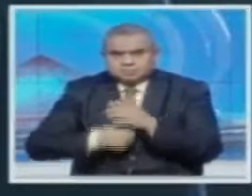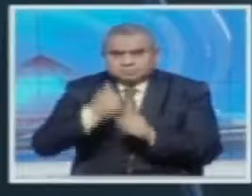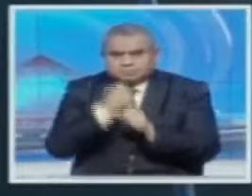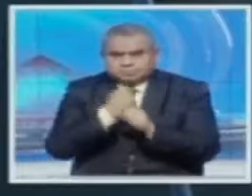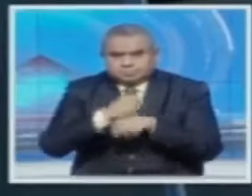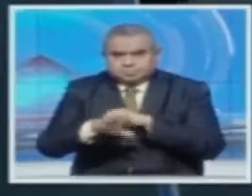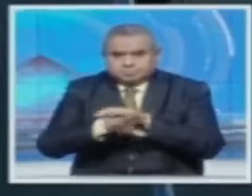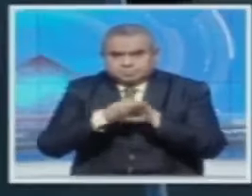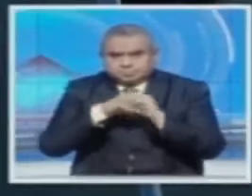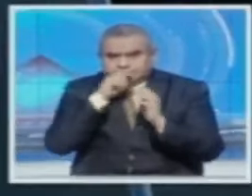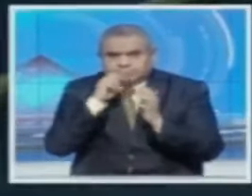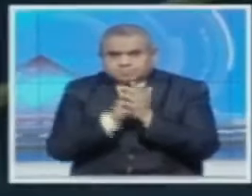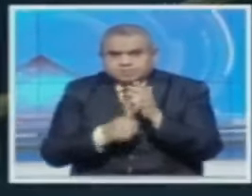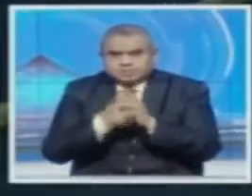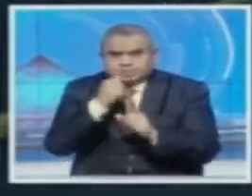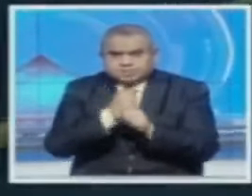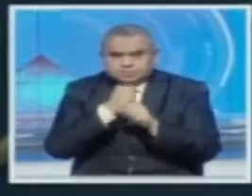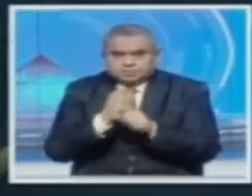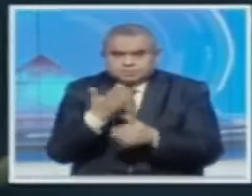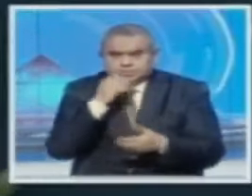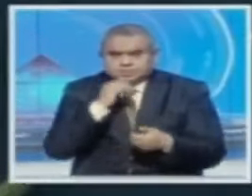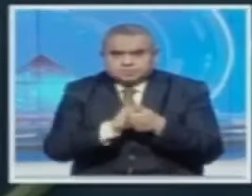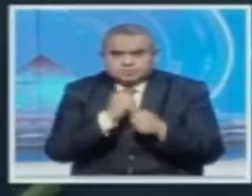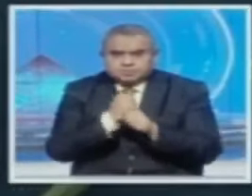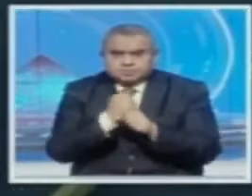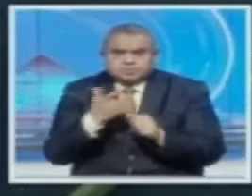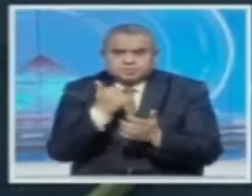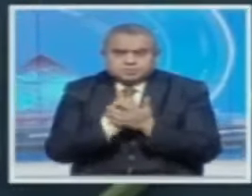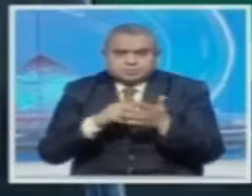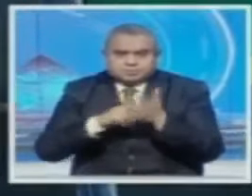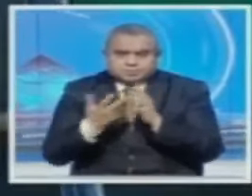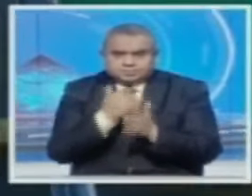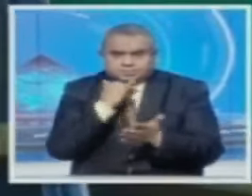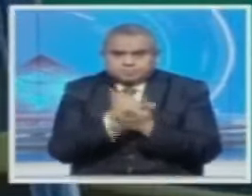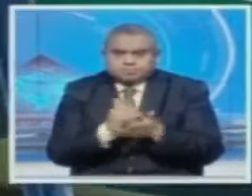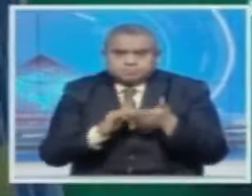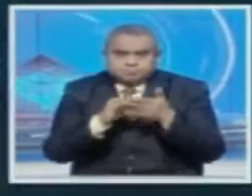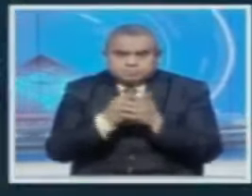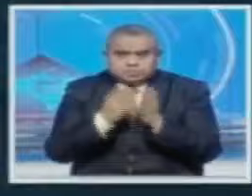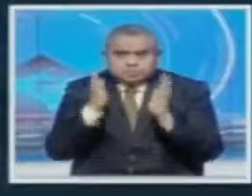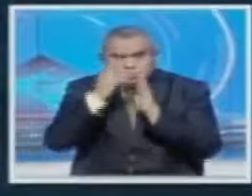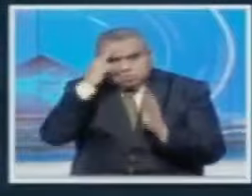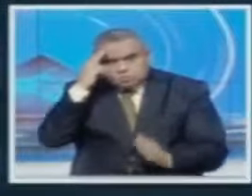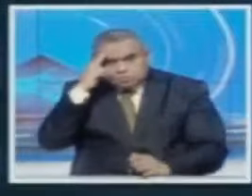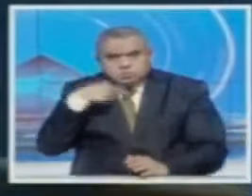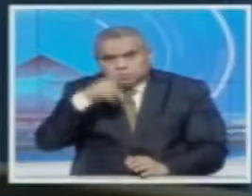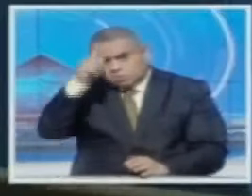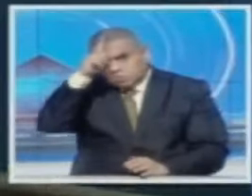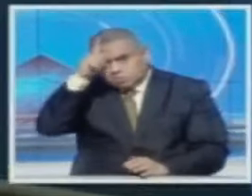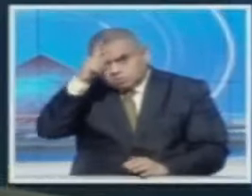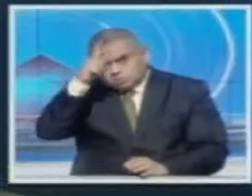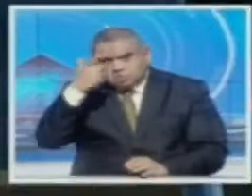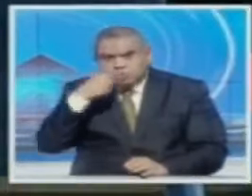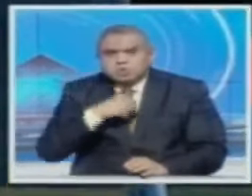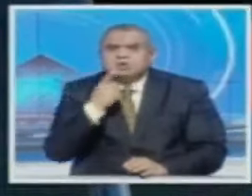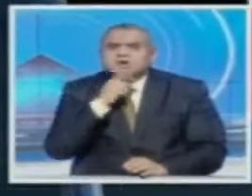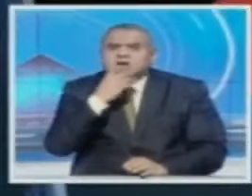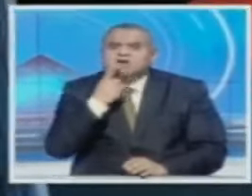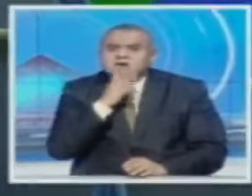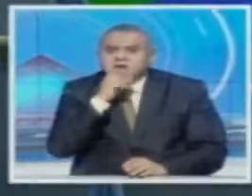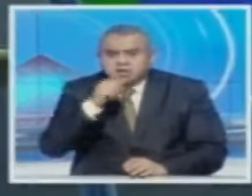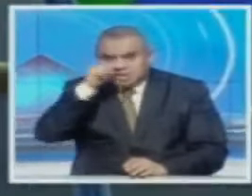وهم مصر والولايات المتحدة الأمريكية والسعودية والأردن وقطر